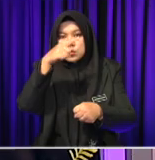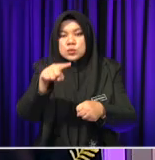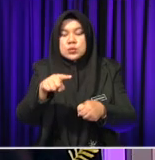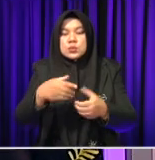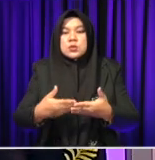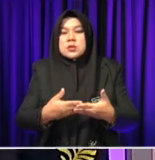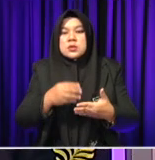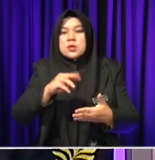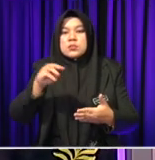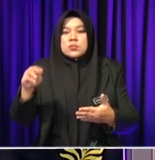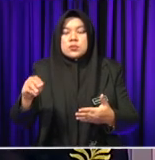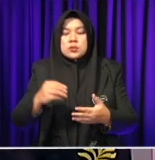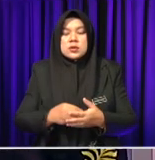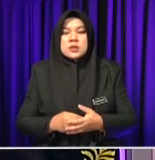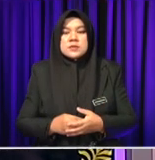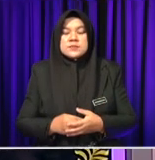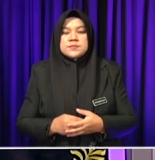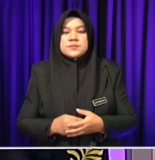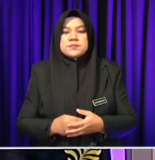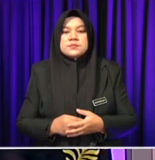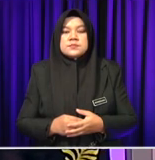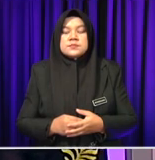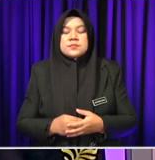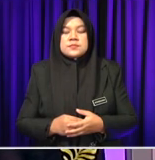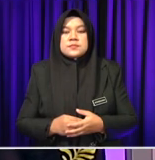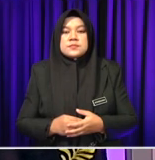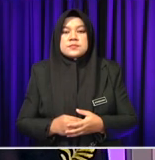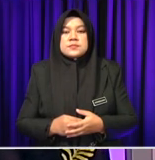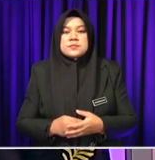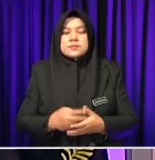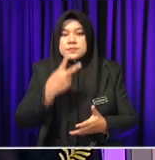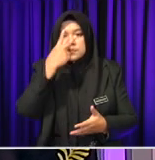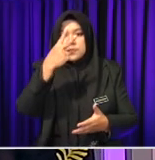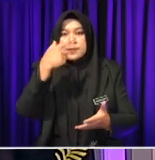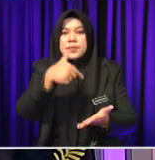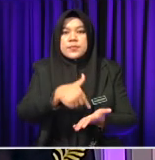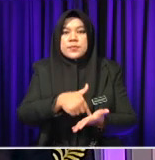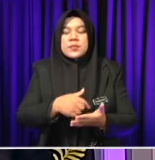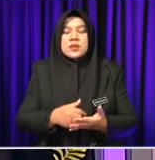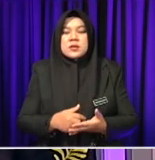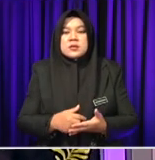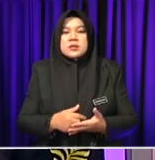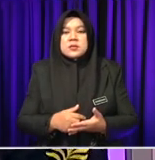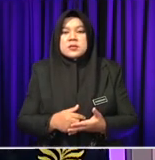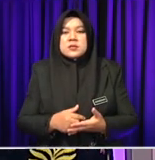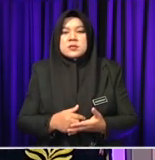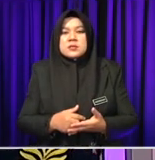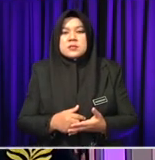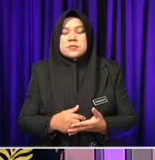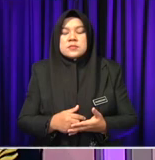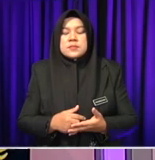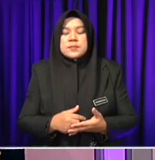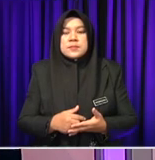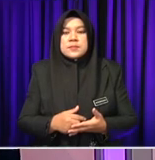pengajaran dalam hadis tersebut oke baiklah kita lihat lagi Oke seterusnya okey soalan